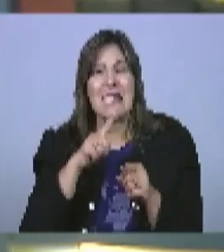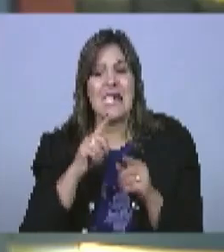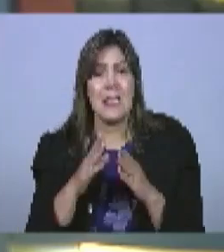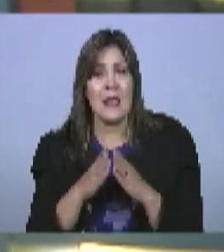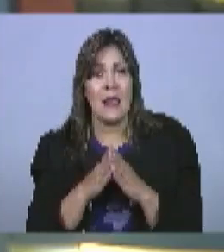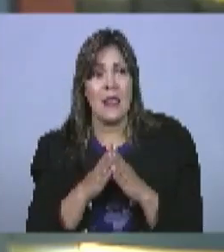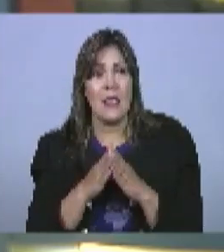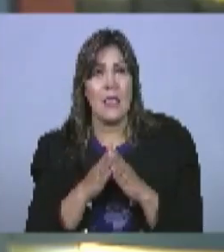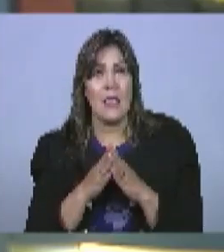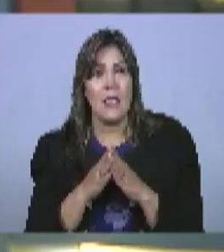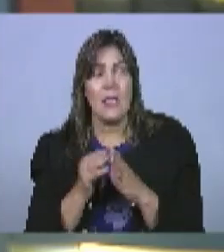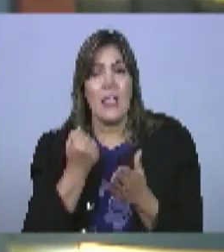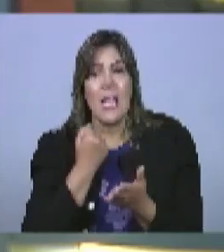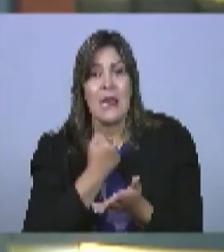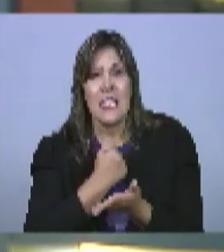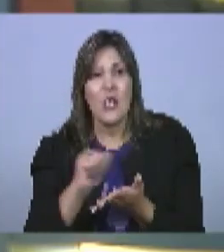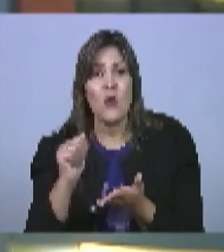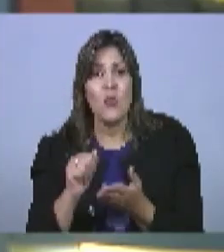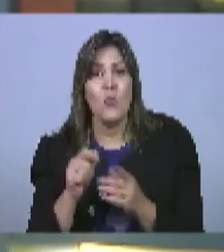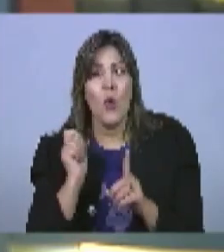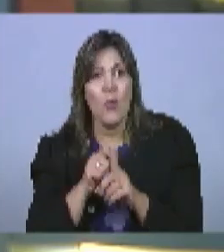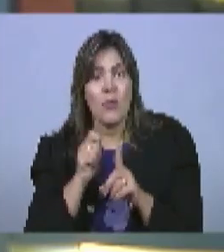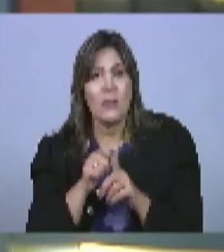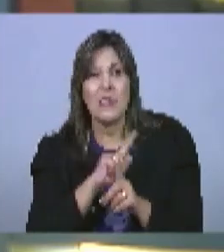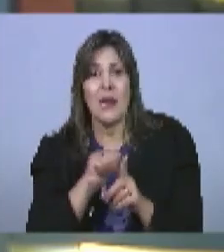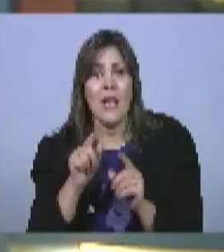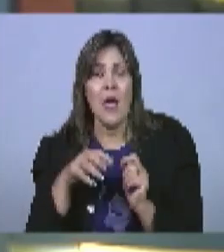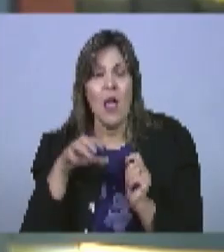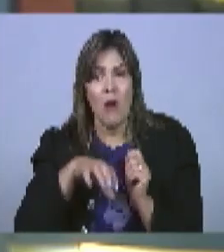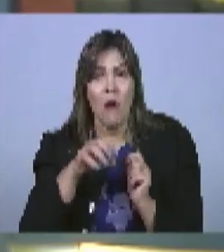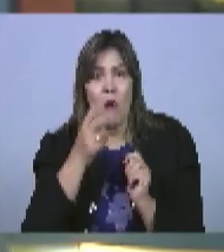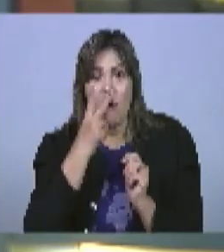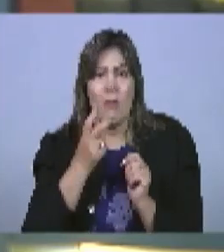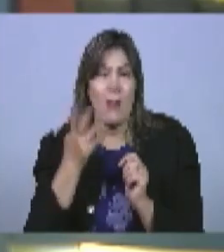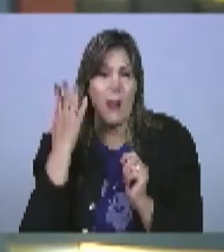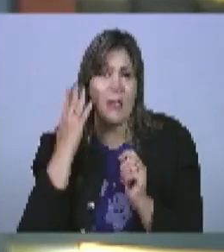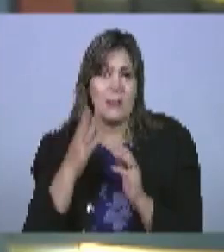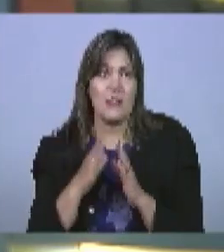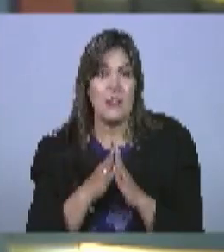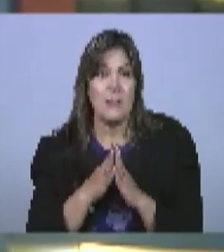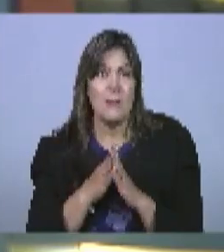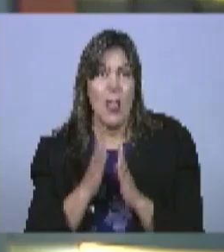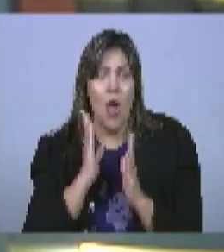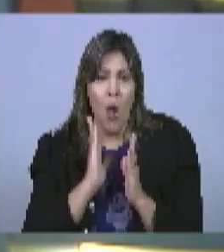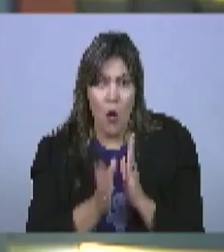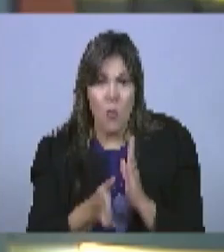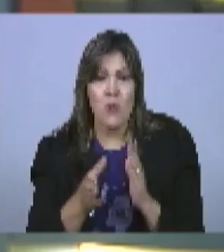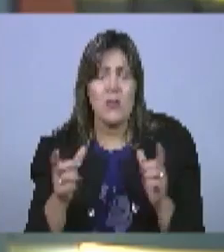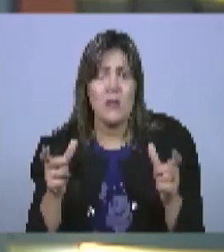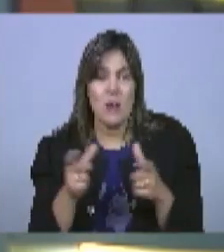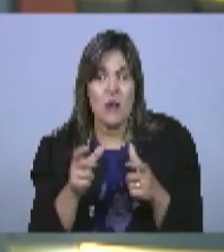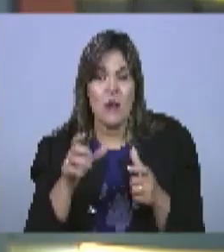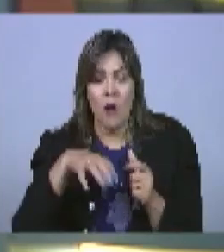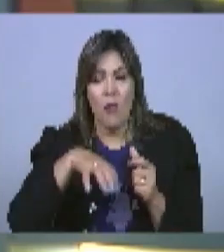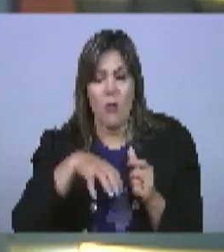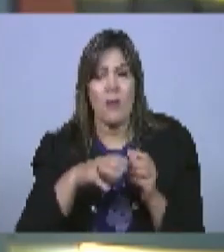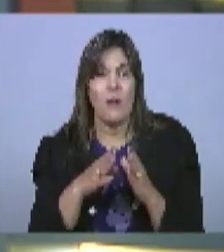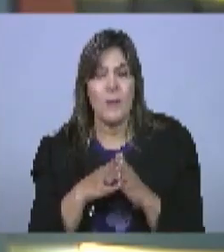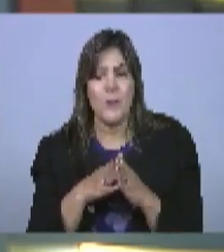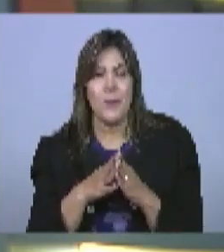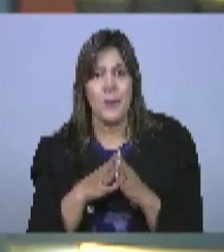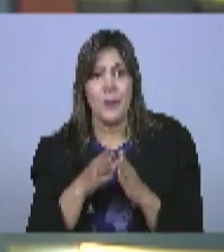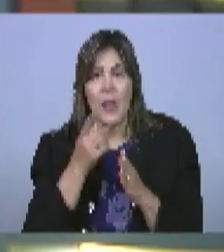يجري ترميمها بيتكلم على القاهره يعني القديمه او القاهره وسط القاهره يعني